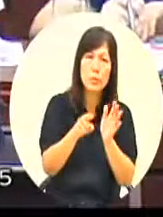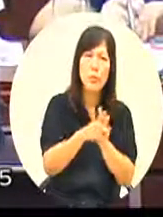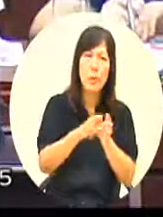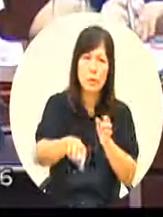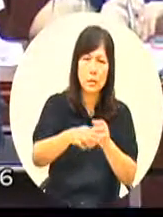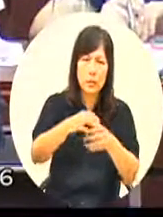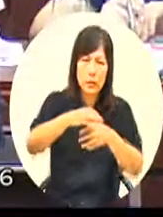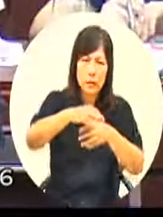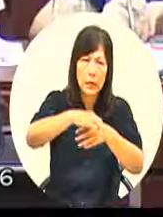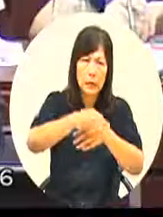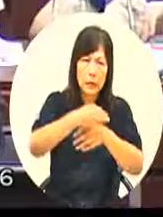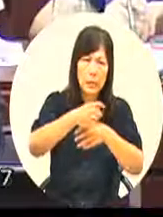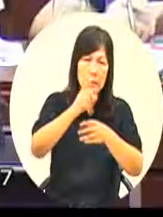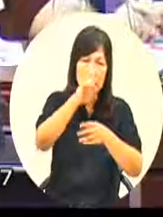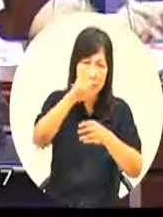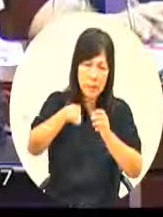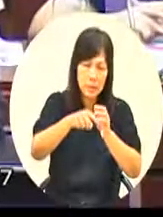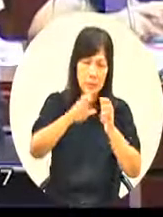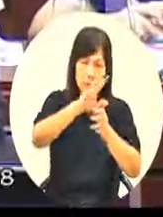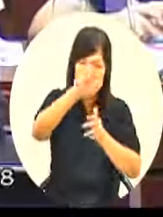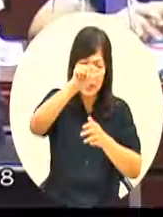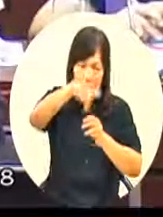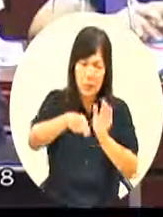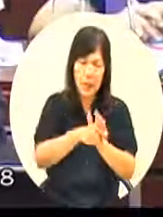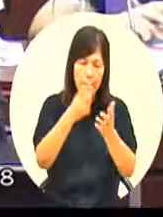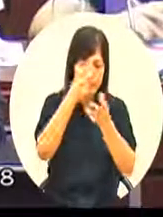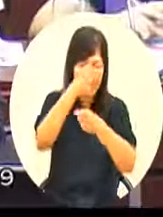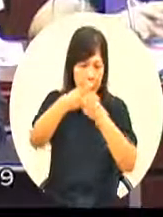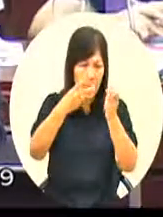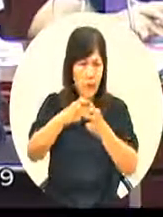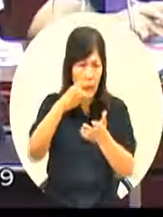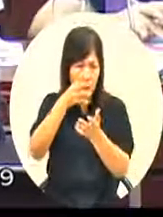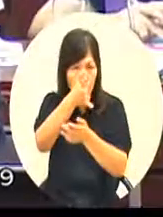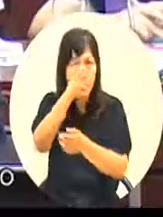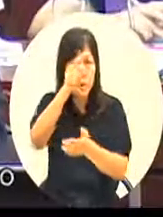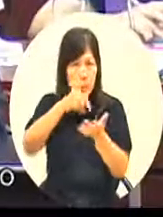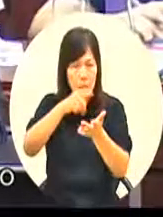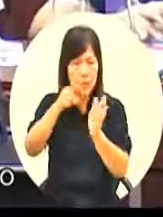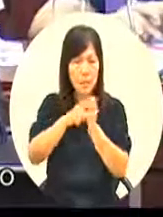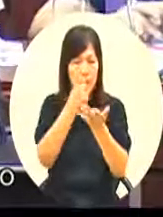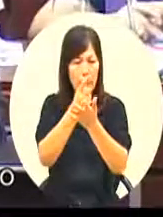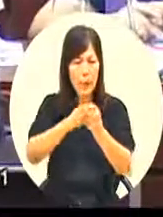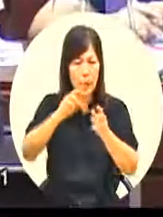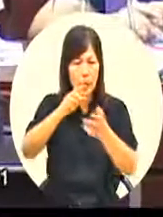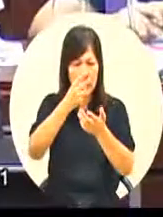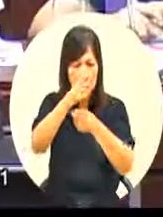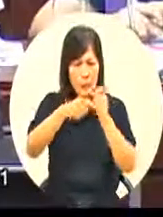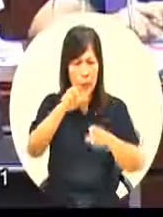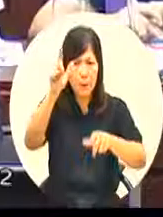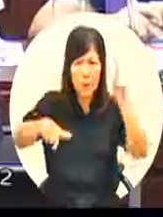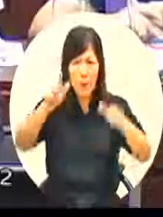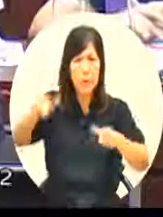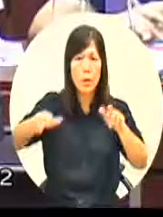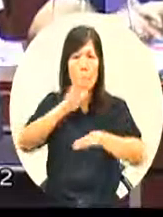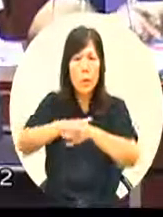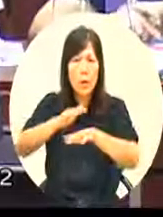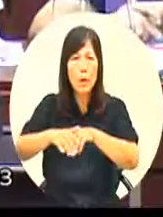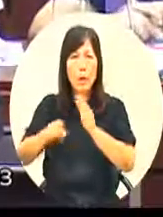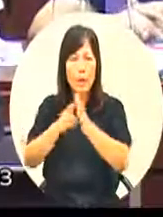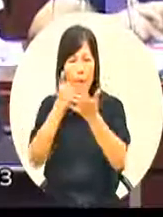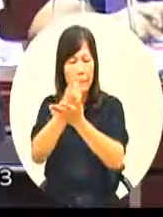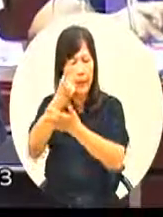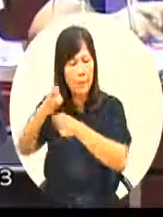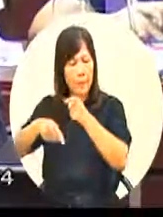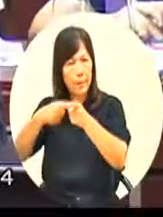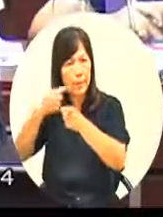子天下每两年做一次的调查，但是它指标每年都在变动哦。所以说，它今年选出来的指标，譬如说获